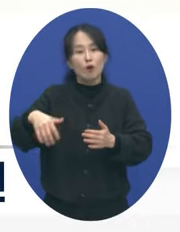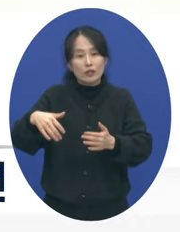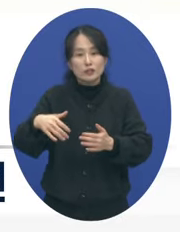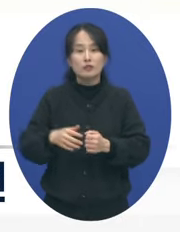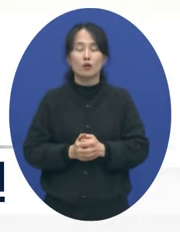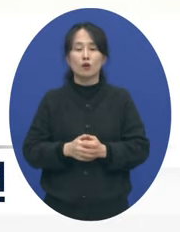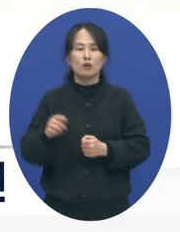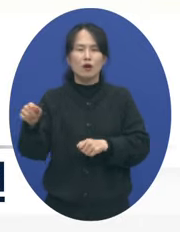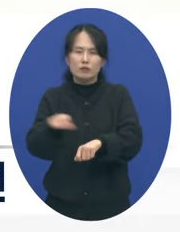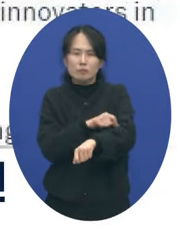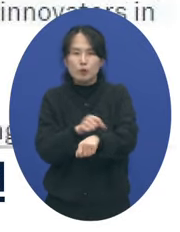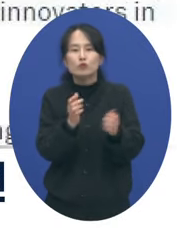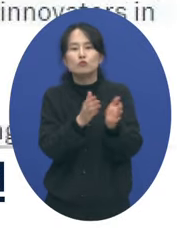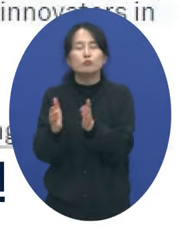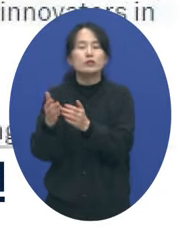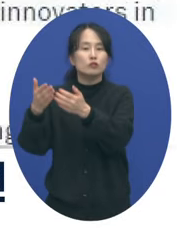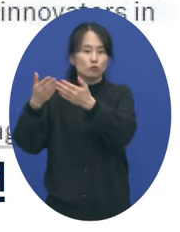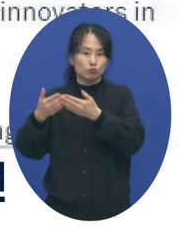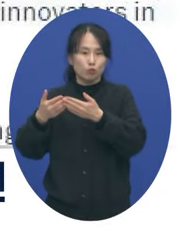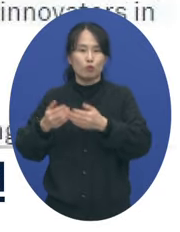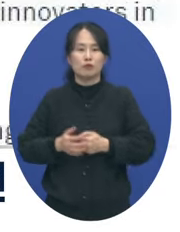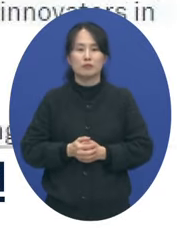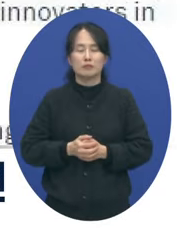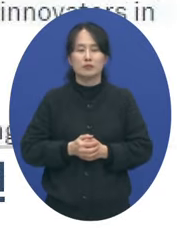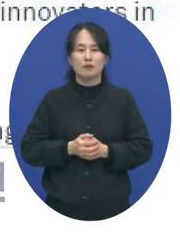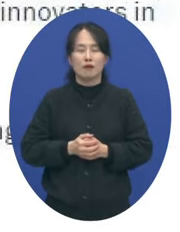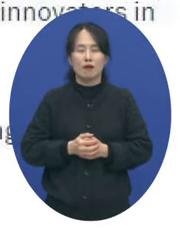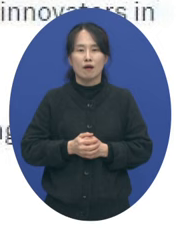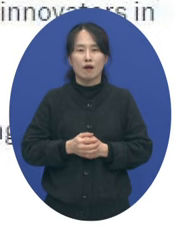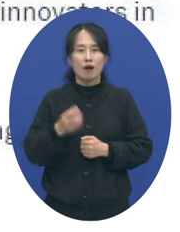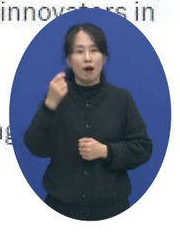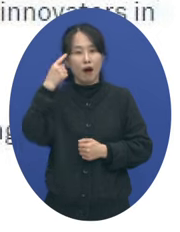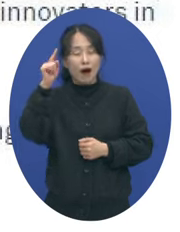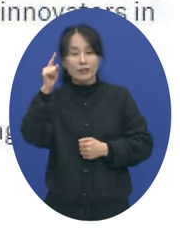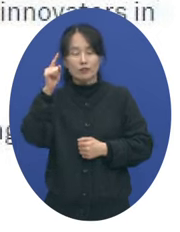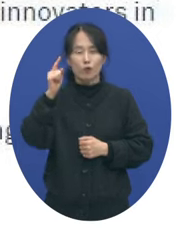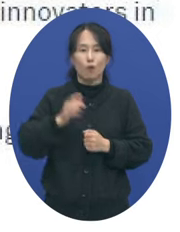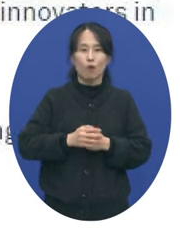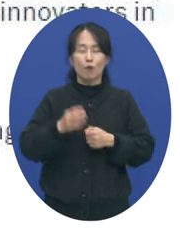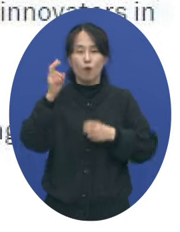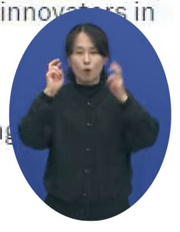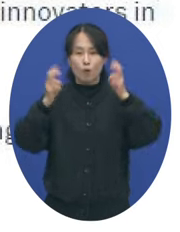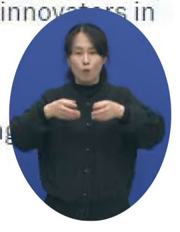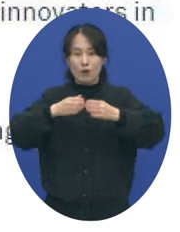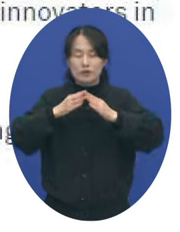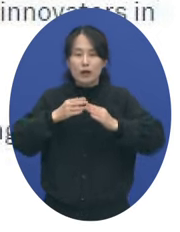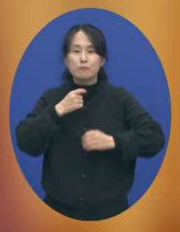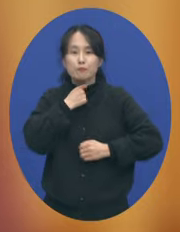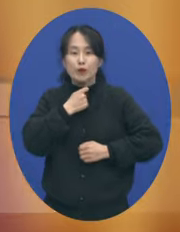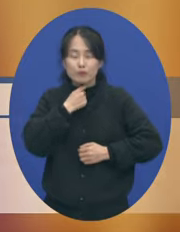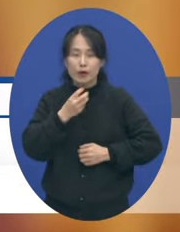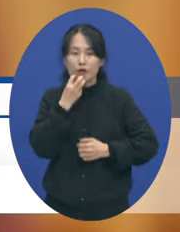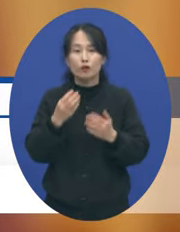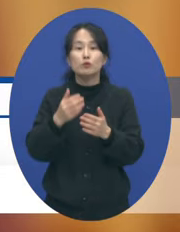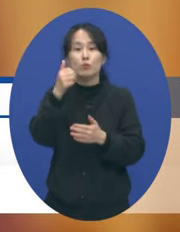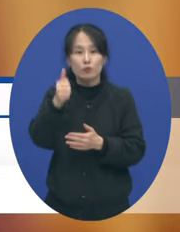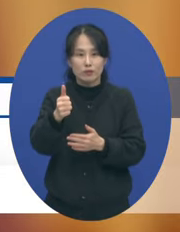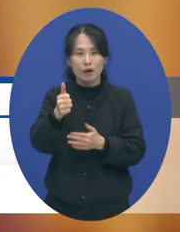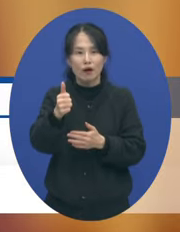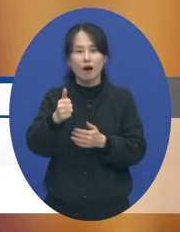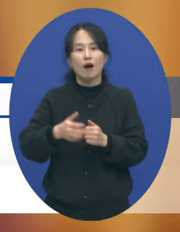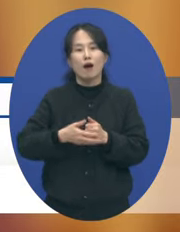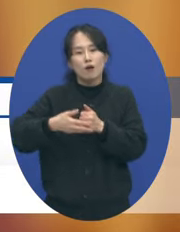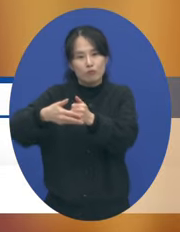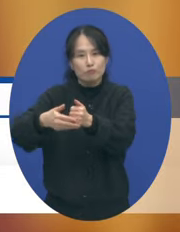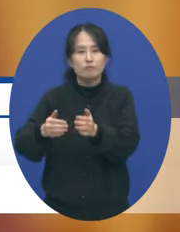포럼 측에서 특별히 마련해준 자리로 스타트업 천국을 만들겠다는 김 지사의 뜻이 통한 겁니다. 세계